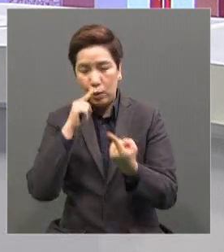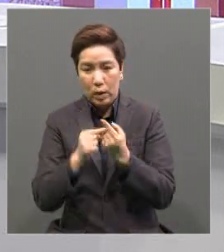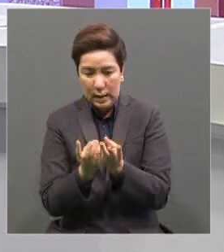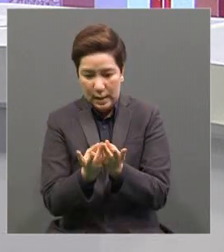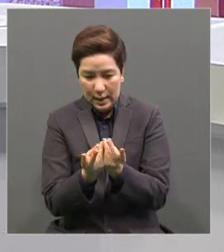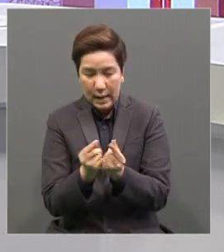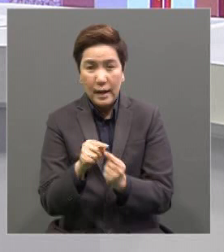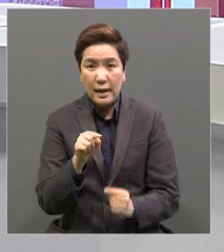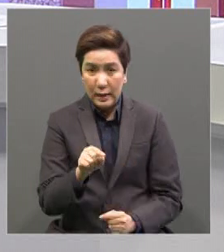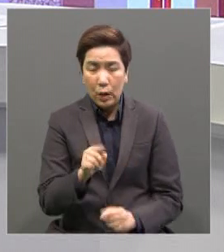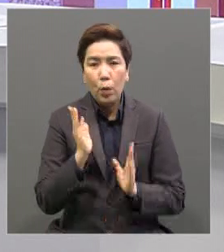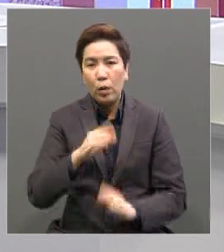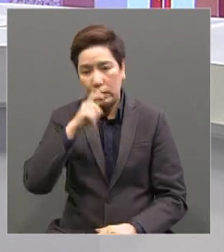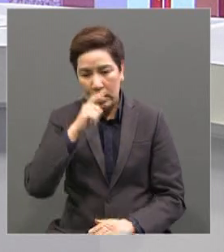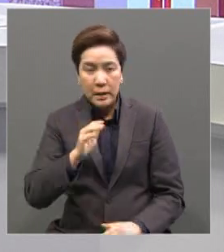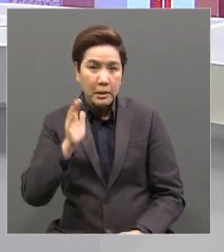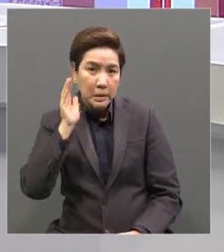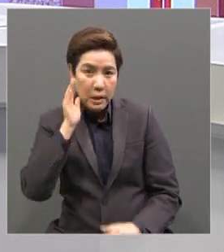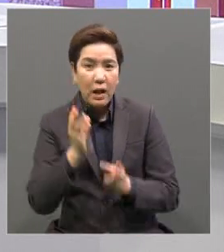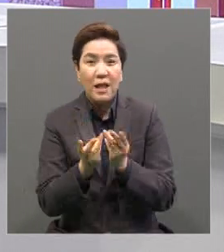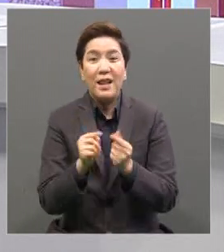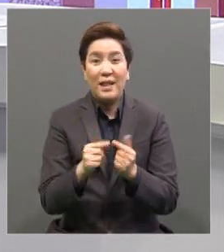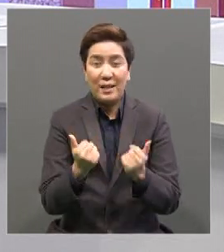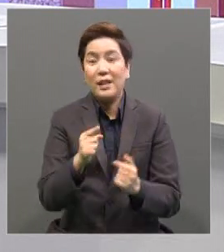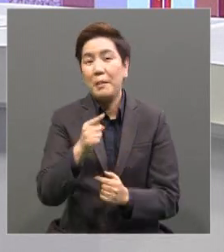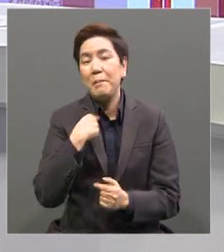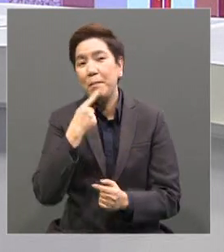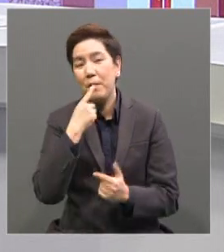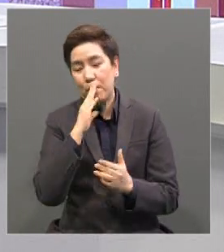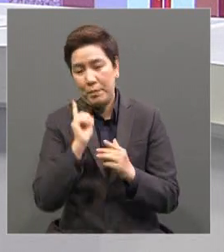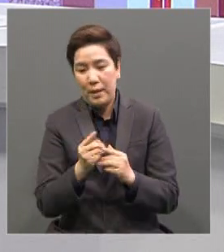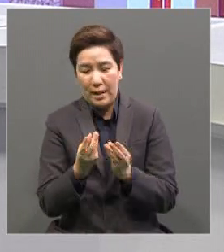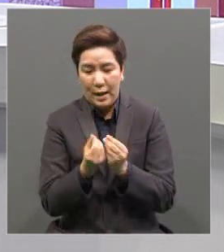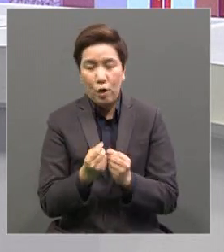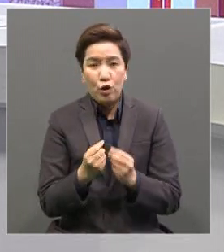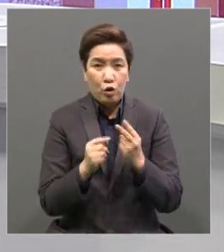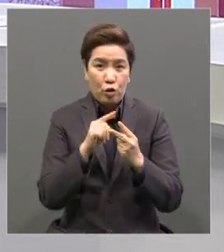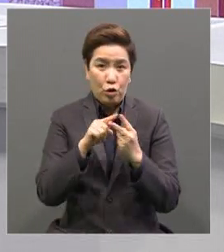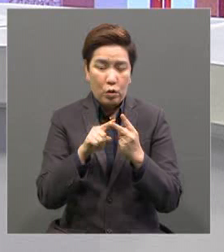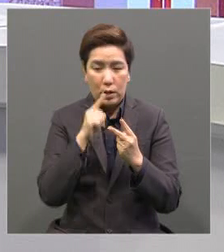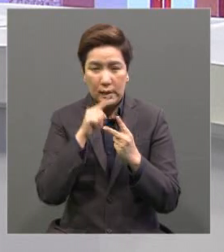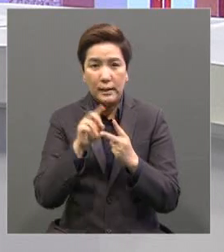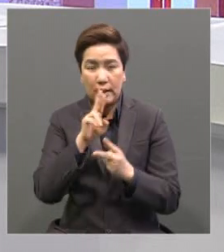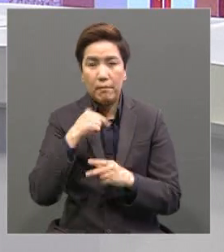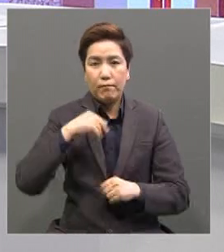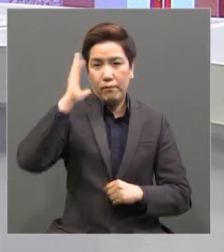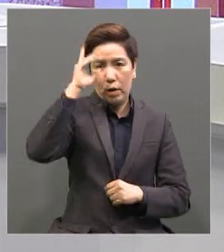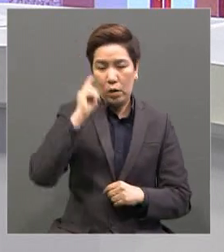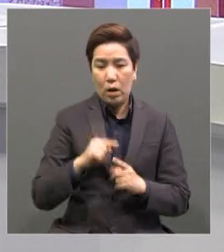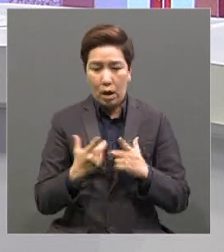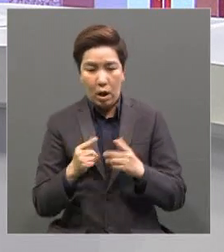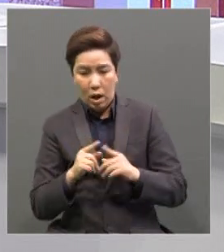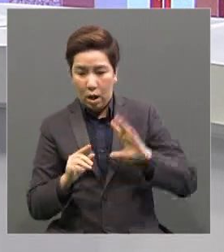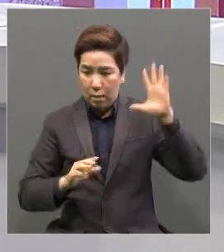ขเรื่องของเลขคนไทยเราเชื่ออยู่แล้ว ใช่คือเอาแบบนี้ก็แล้วกันคือถ้ามันเป็น2ตัวเลขนะในการที่จะไปใช้หาเสียงมันต้องใช้2มื